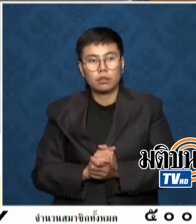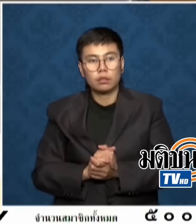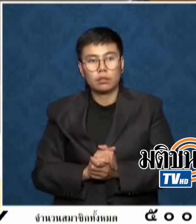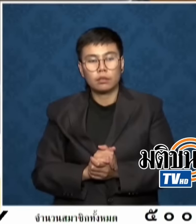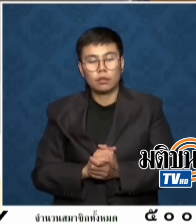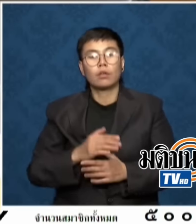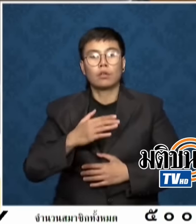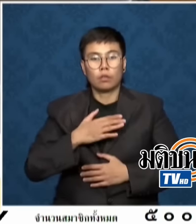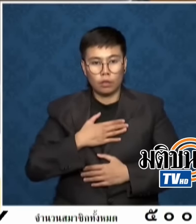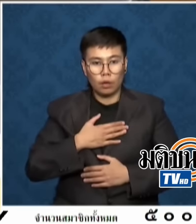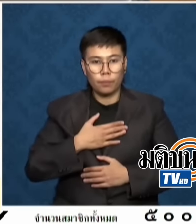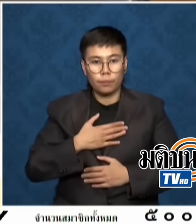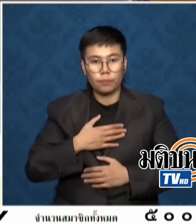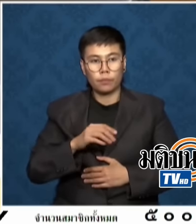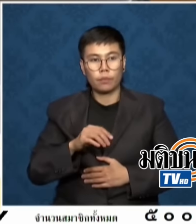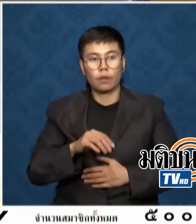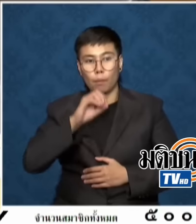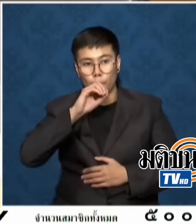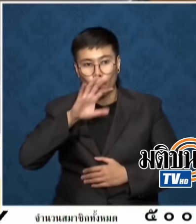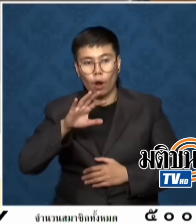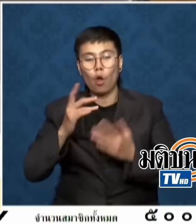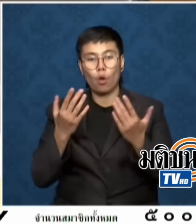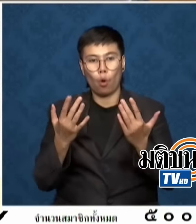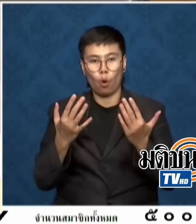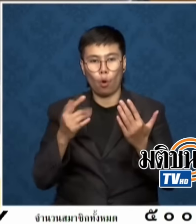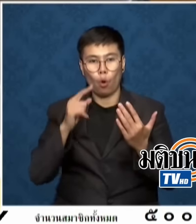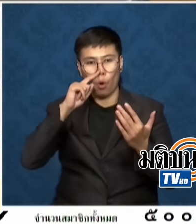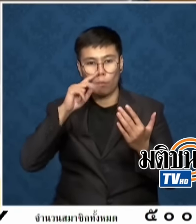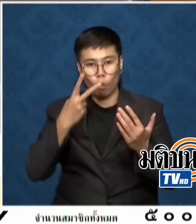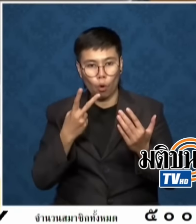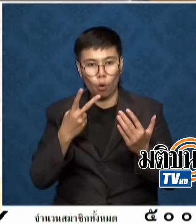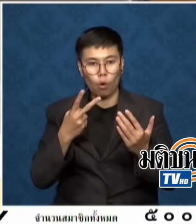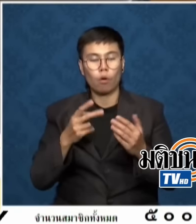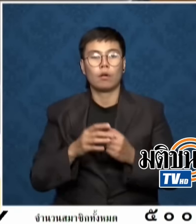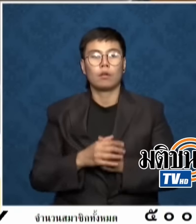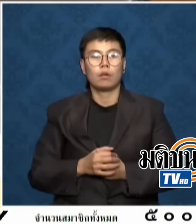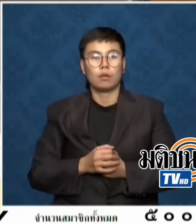เราถูกบอกให้รออีกครั้ง